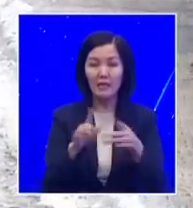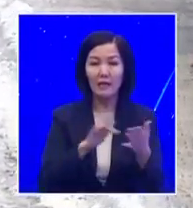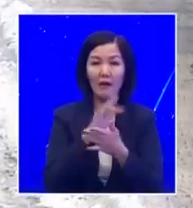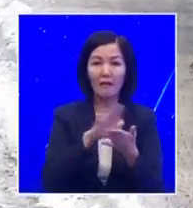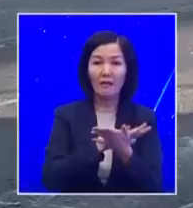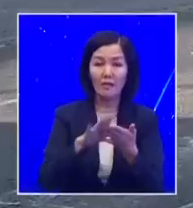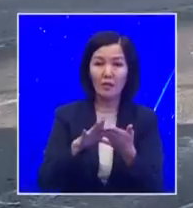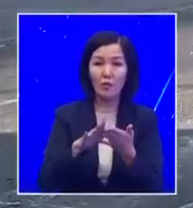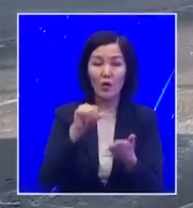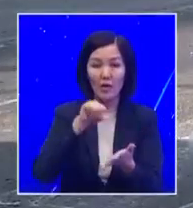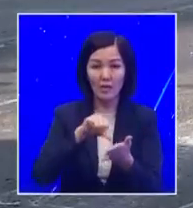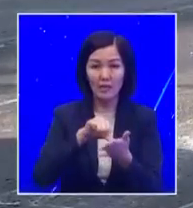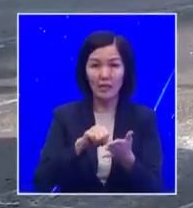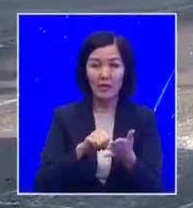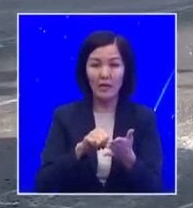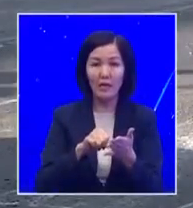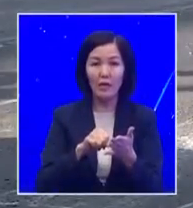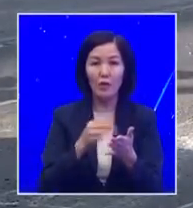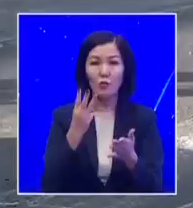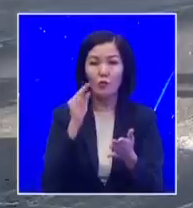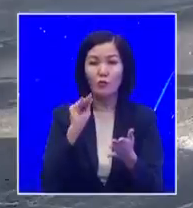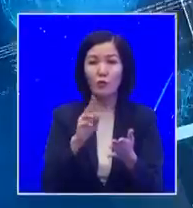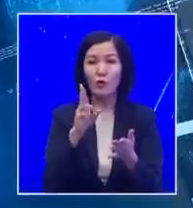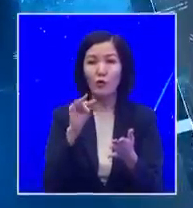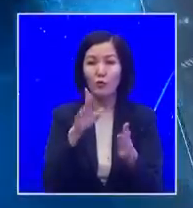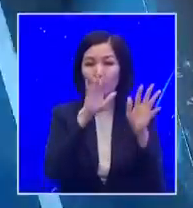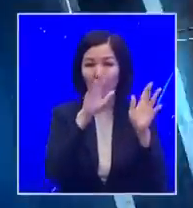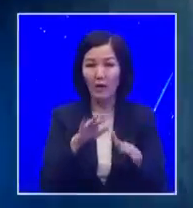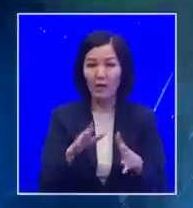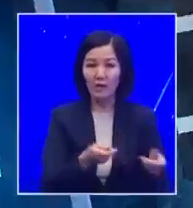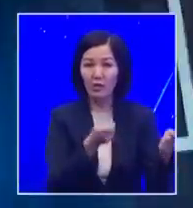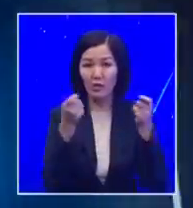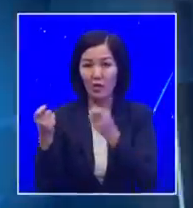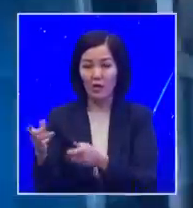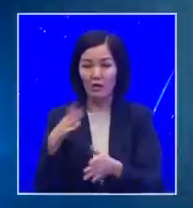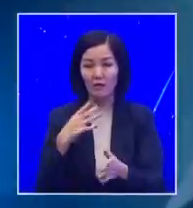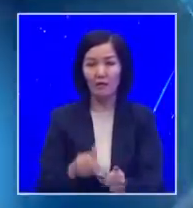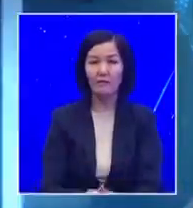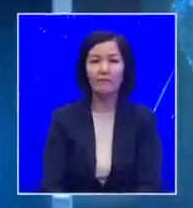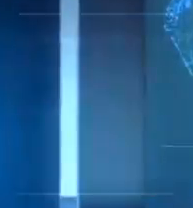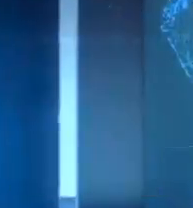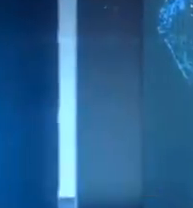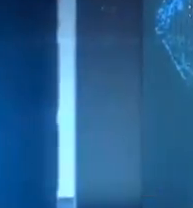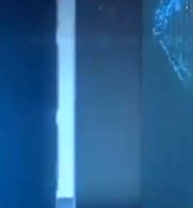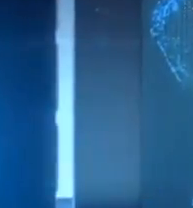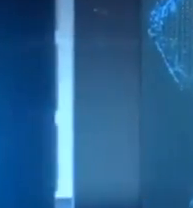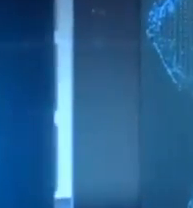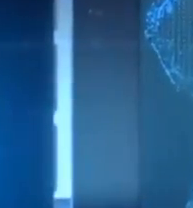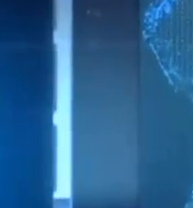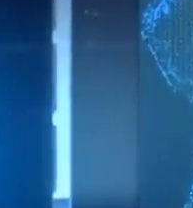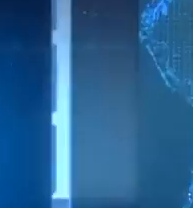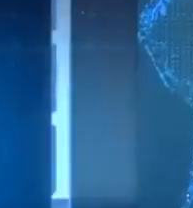дейді жауаптылар. Қыс түскелі қаладан 3000 куб қар сыртқа шығарылыпты. Меруерт Қыдырбайқызы, Жайық Құрманбаев, Мәди Байбосын,